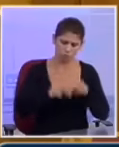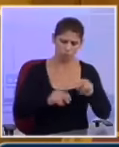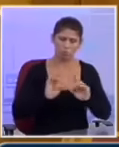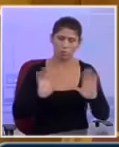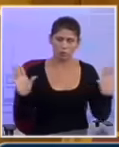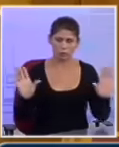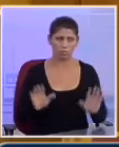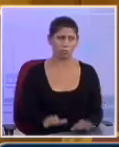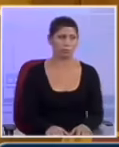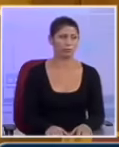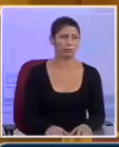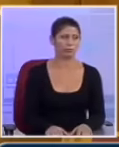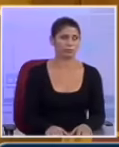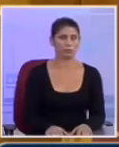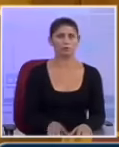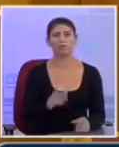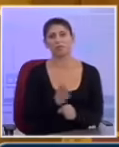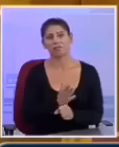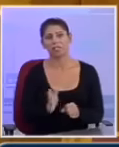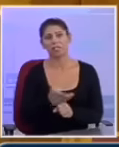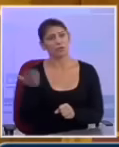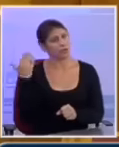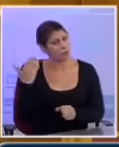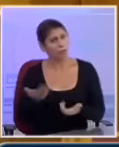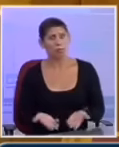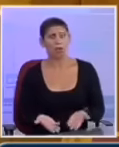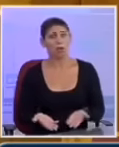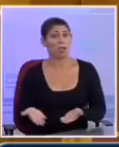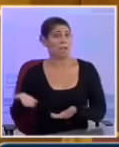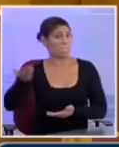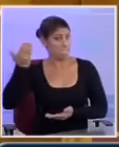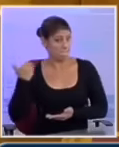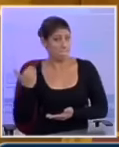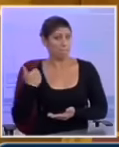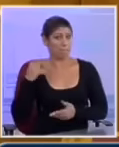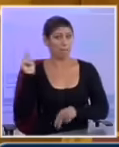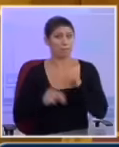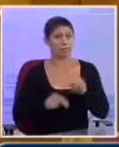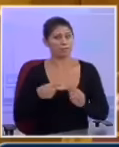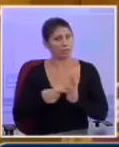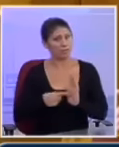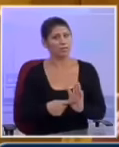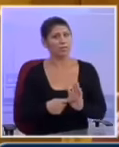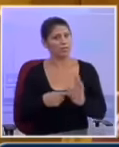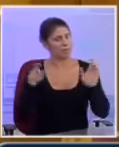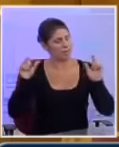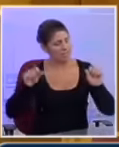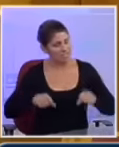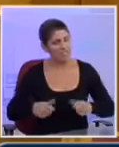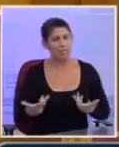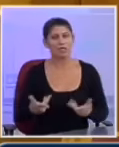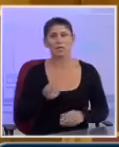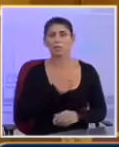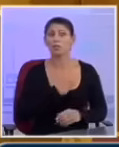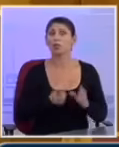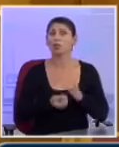τίποτα. Καταστρέφει έτσι το προηγούμενο. Πριν τις εκλογές είχε δείξει μια συνένεση. Και πίστευα